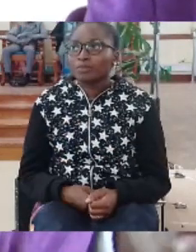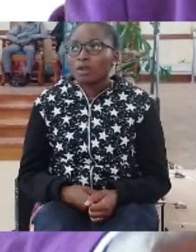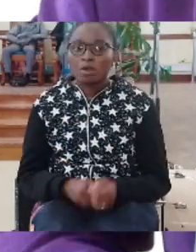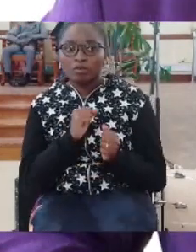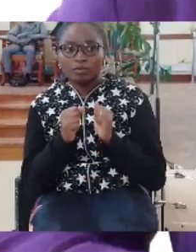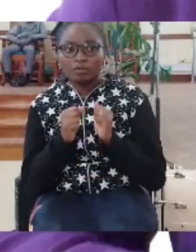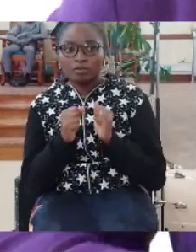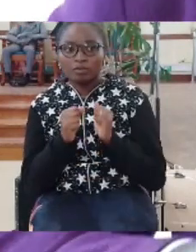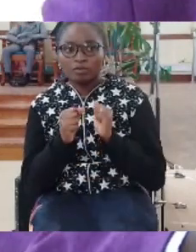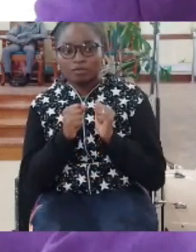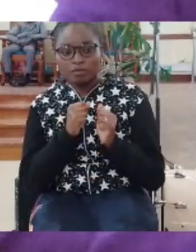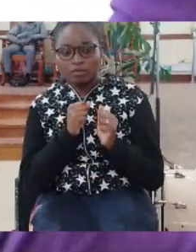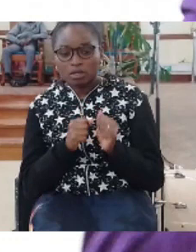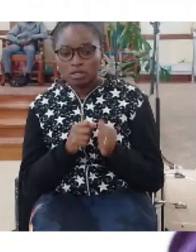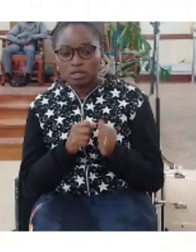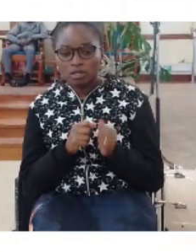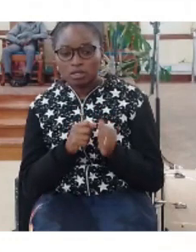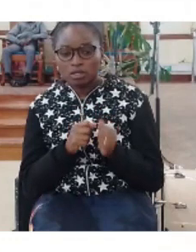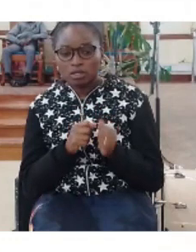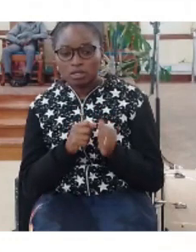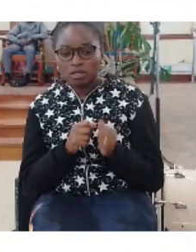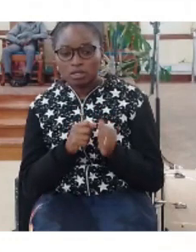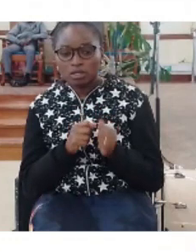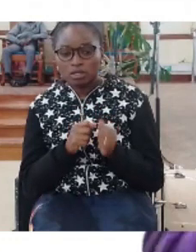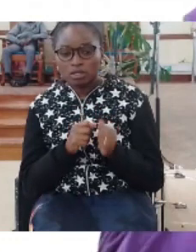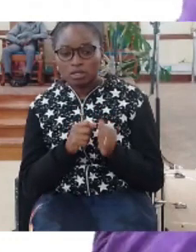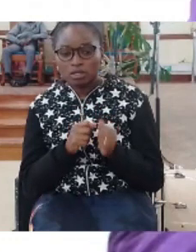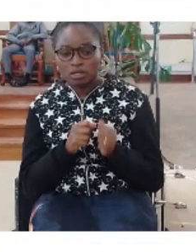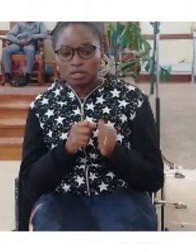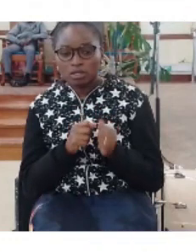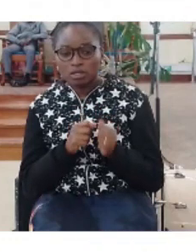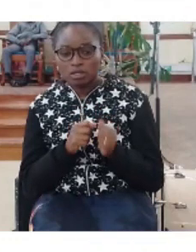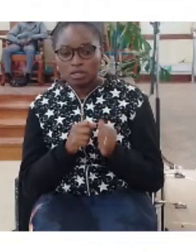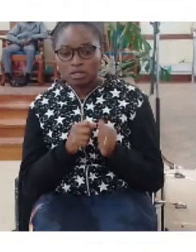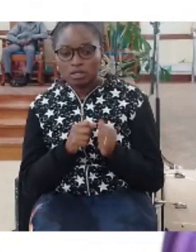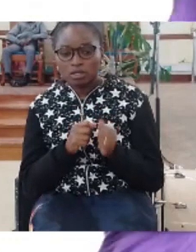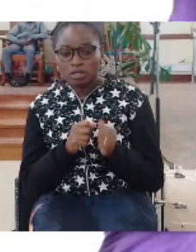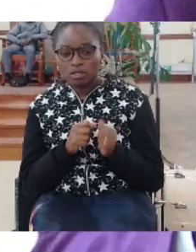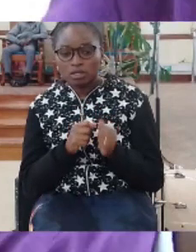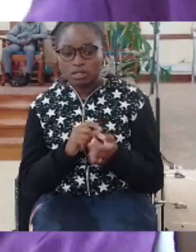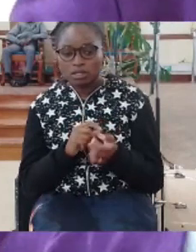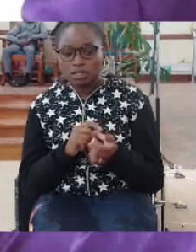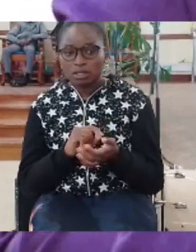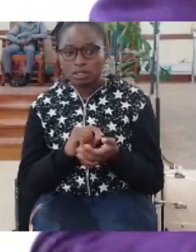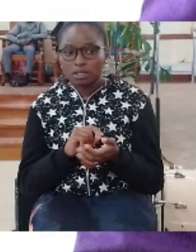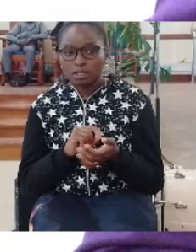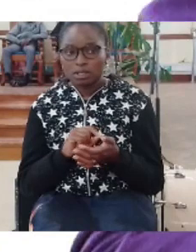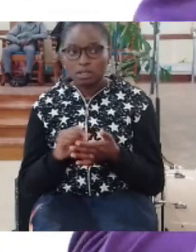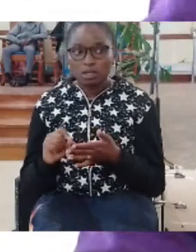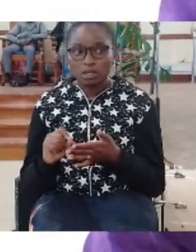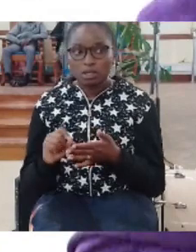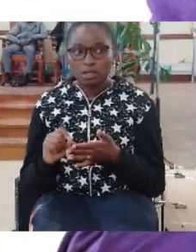kuri Israeli yothe irathi kuri one single man ugwitwa Elisha tondu ni arona ena ritho rirona